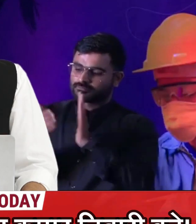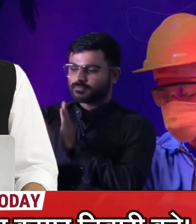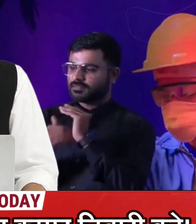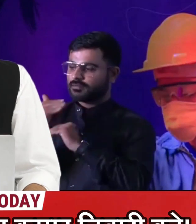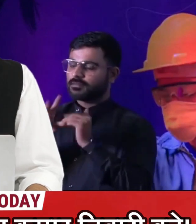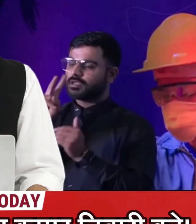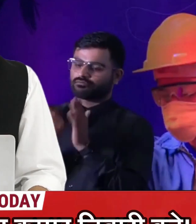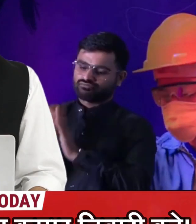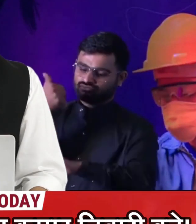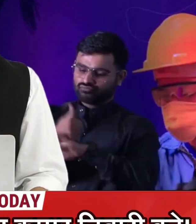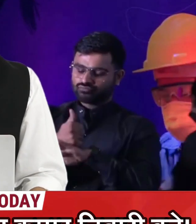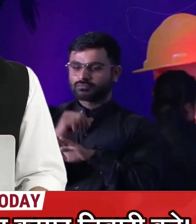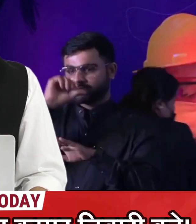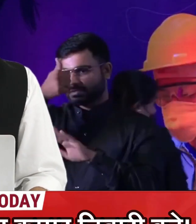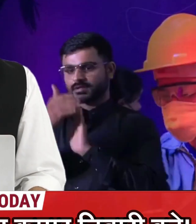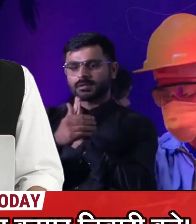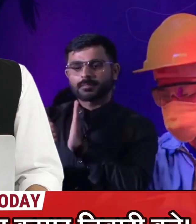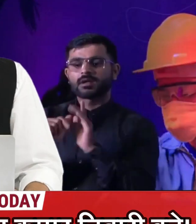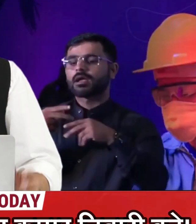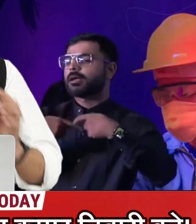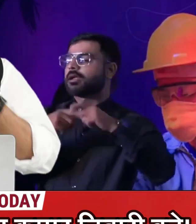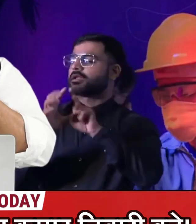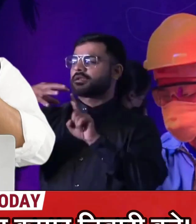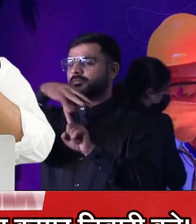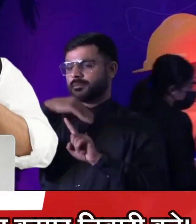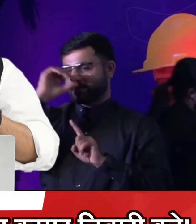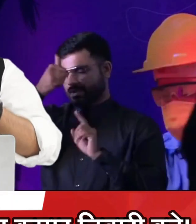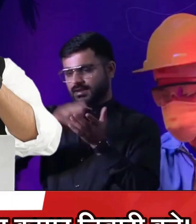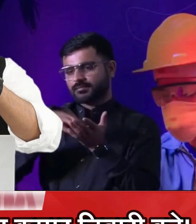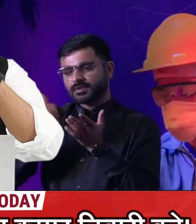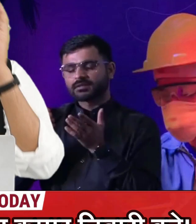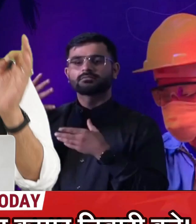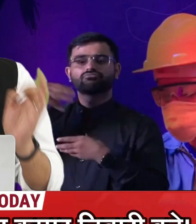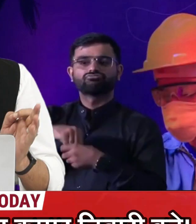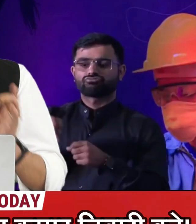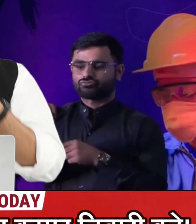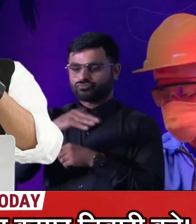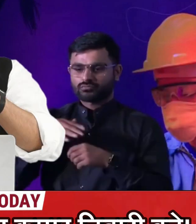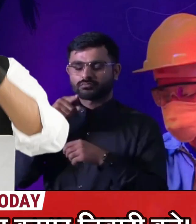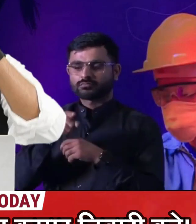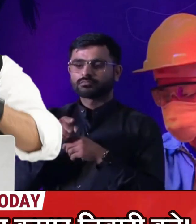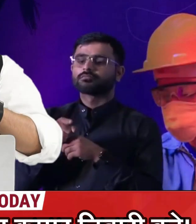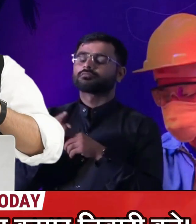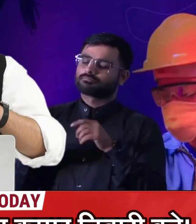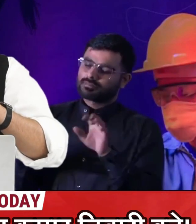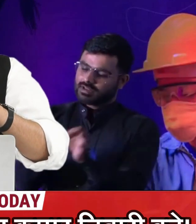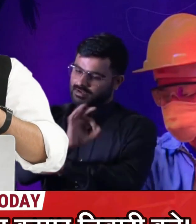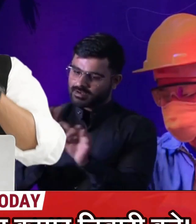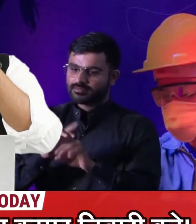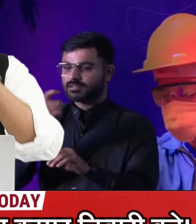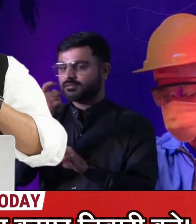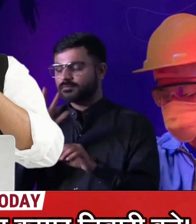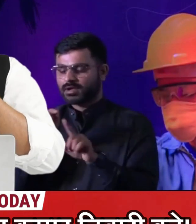और ईमेल एड्रेस वहां दे करके आइए, और ईमेल एड्रेस देने के बाद ताकि आपके पास उनको बोलिए ग्रुप बना लीजिए। आप